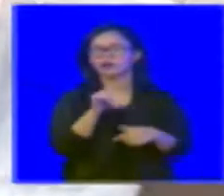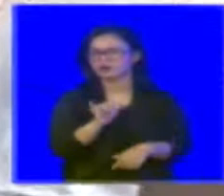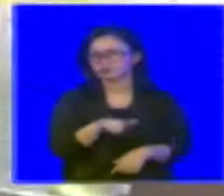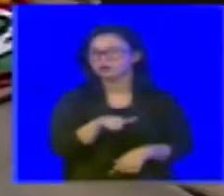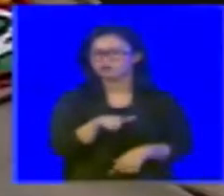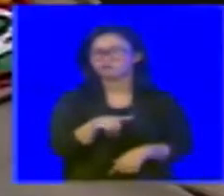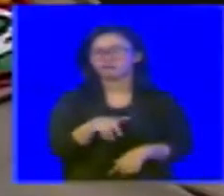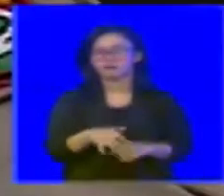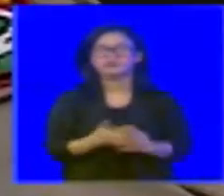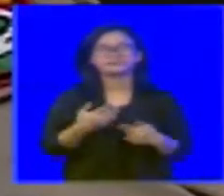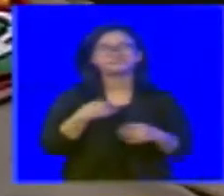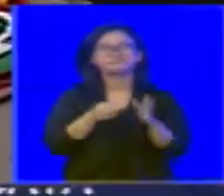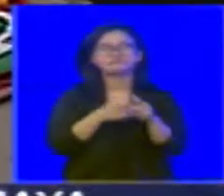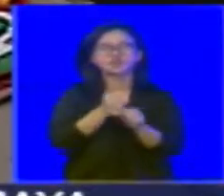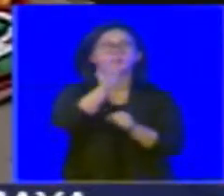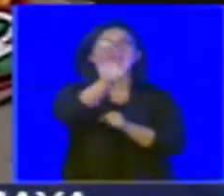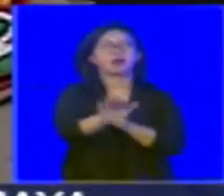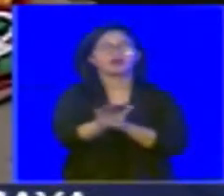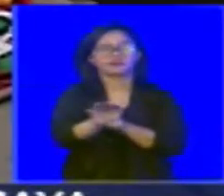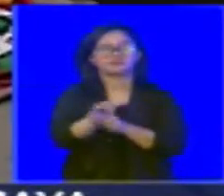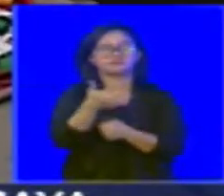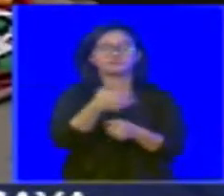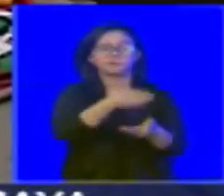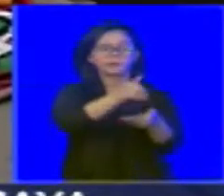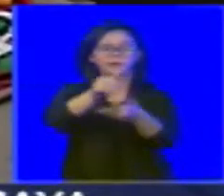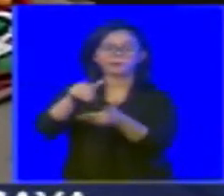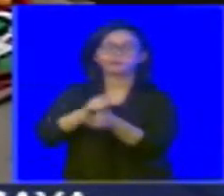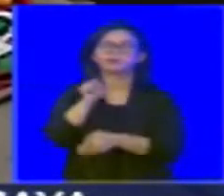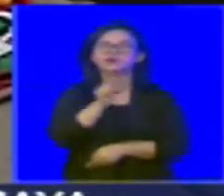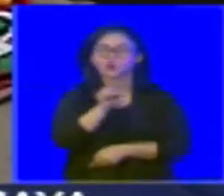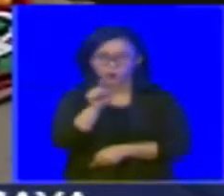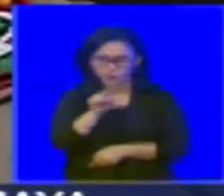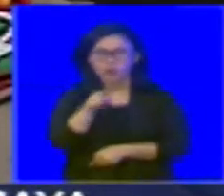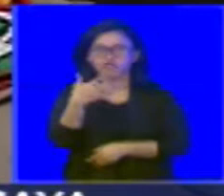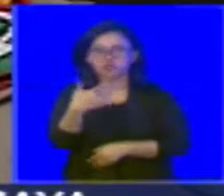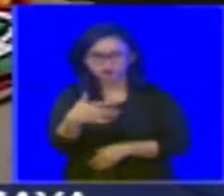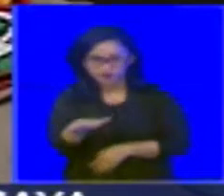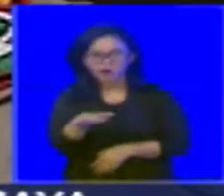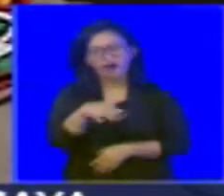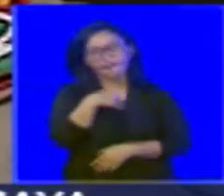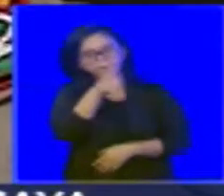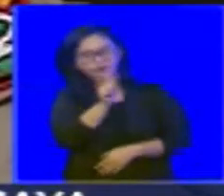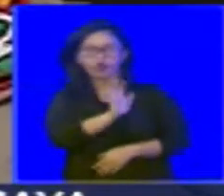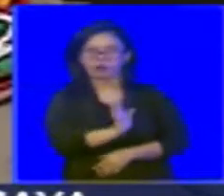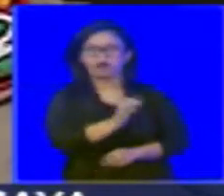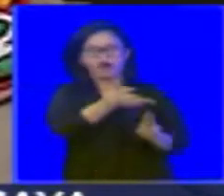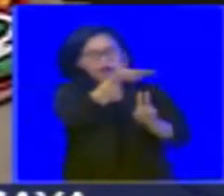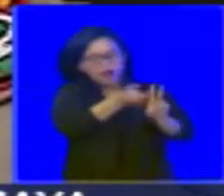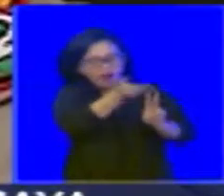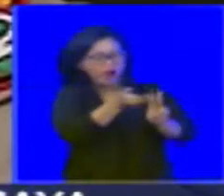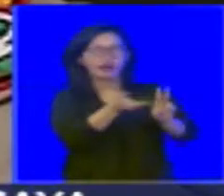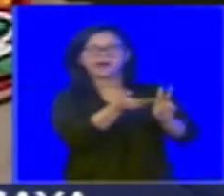Kita rencanakan minggu depan, kita lengkapi berkas dulu. Berkas untuk kita memantapkan kembali unsur-unsur persangkaan